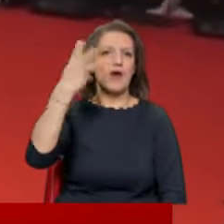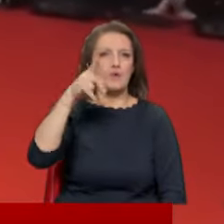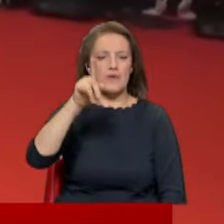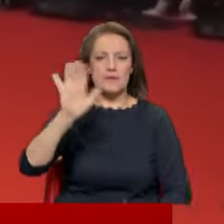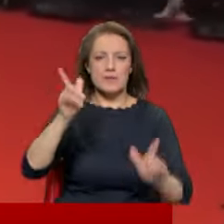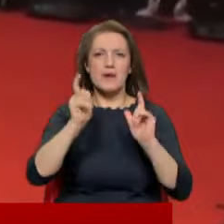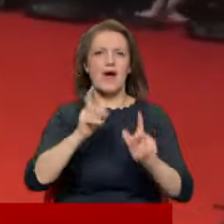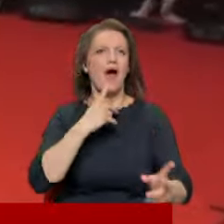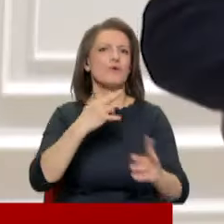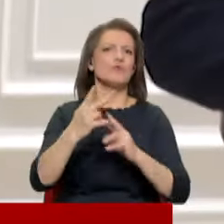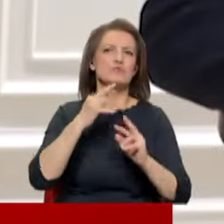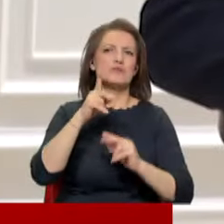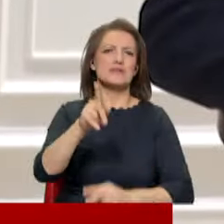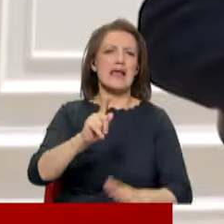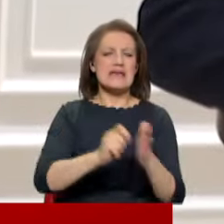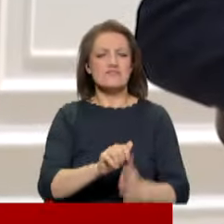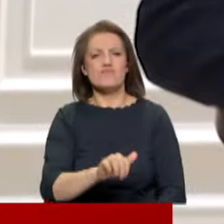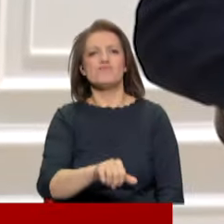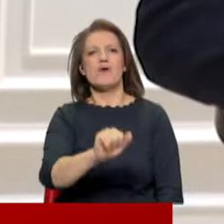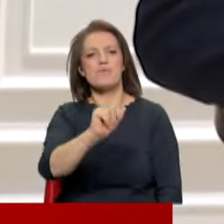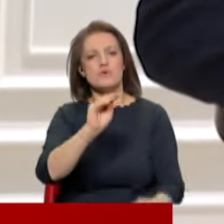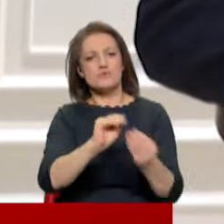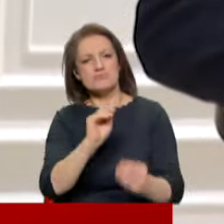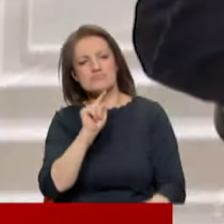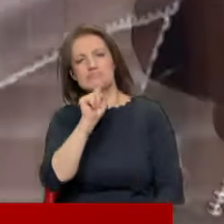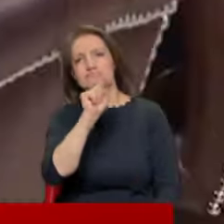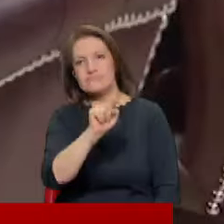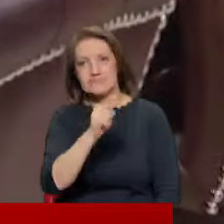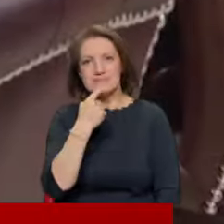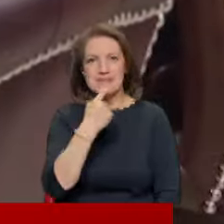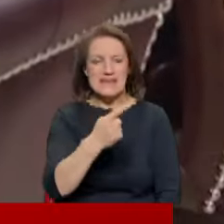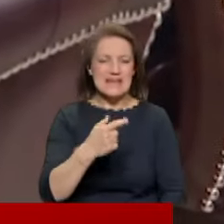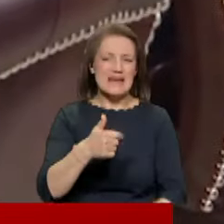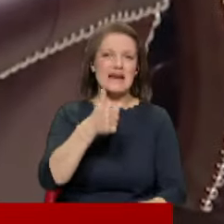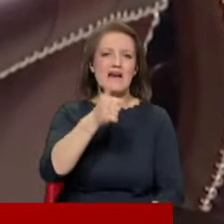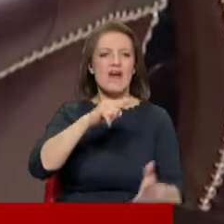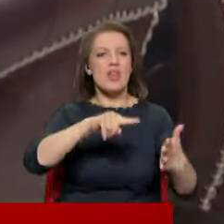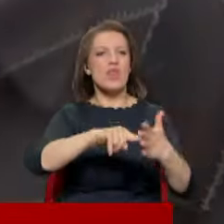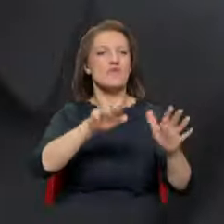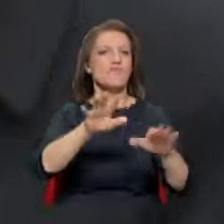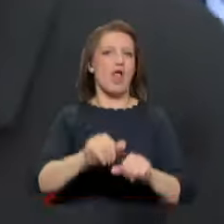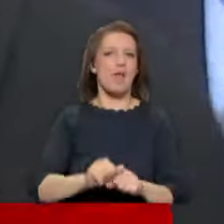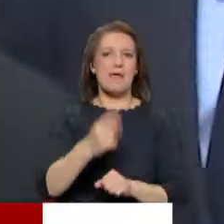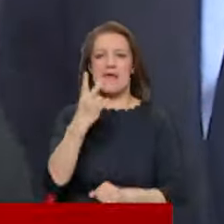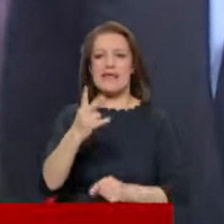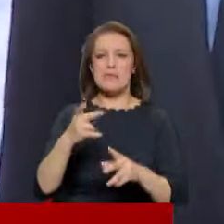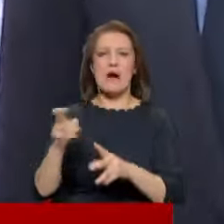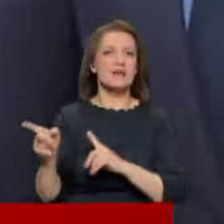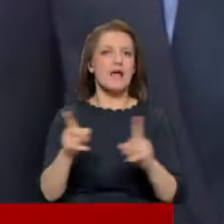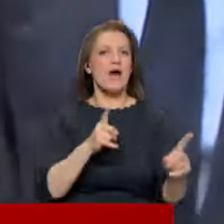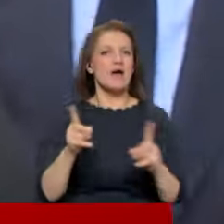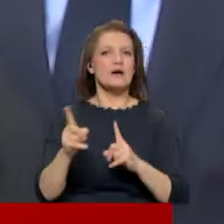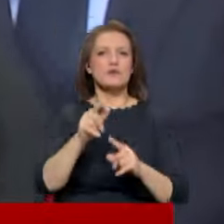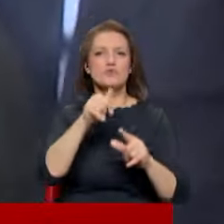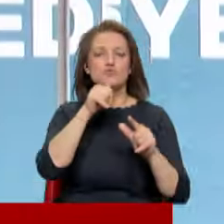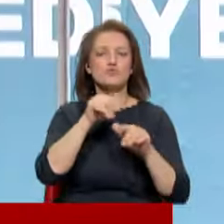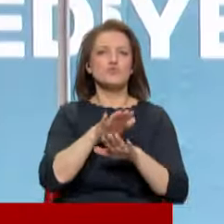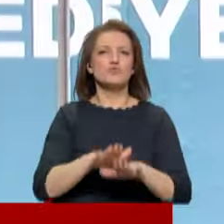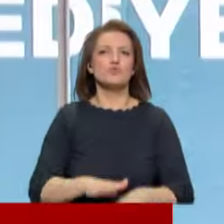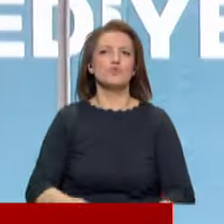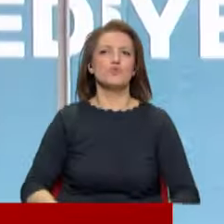neredeyse her konuşmasında isim vermeden suçlayan cümlelerle yeniden Refah'ı hedef alması. İki parti arasında sular